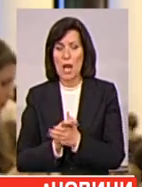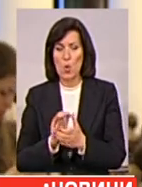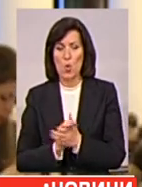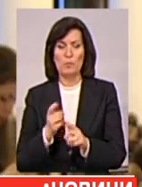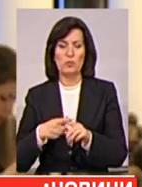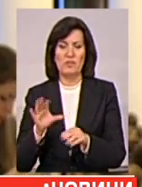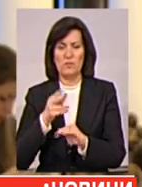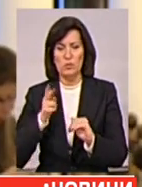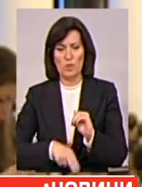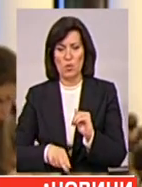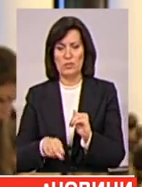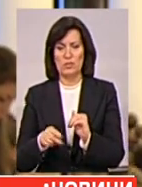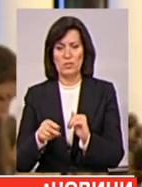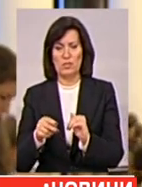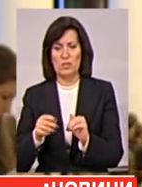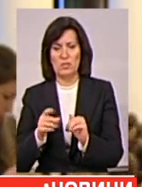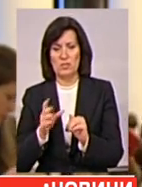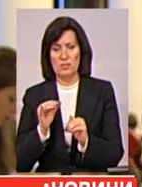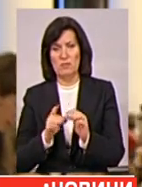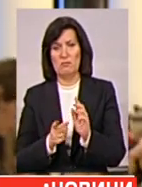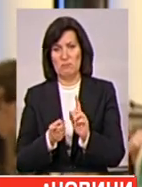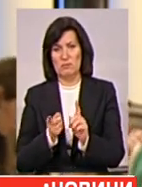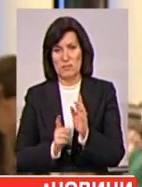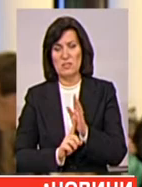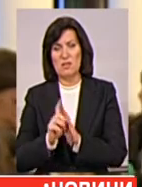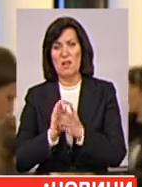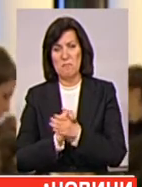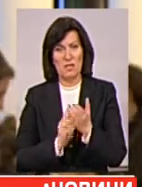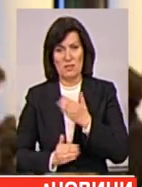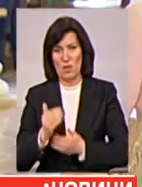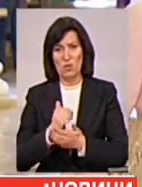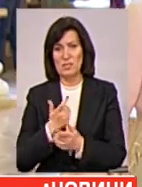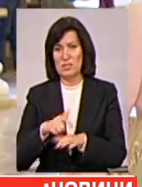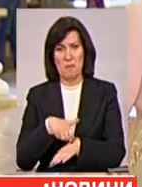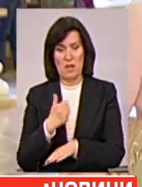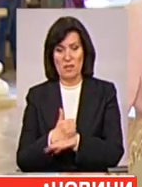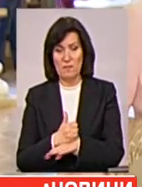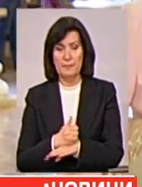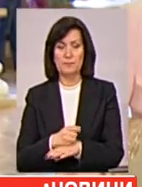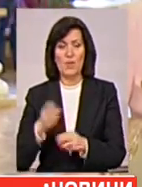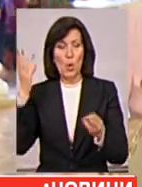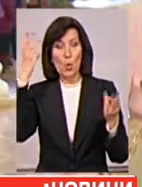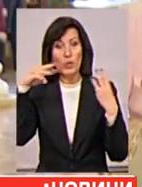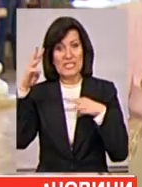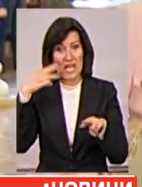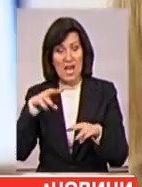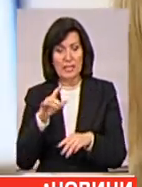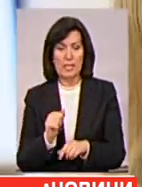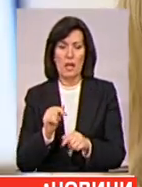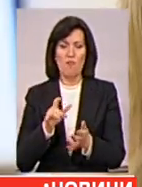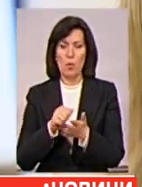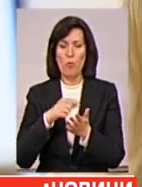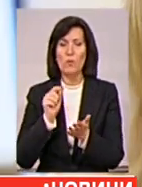щоб це все закінчилося і настав мир, наконец-то, тому що це саме головне. У дизайнера Юлії Каціанової в